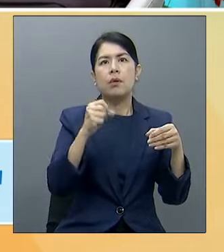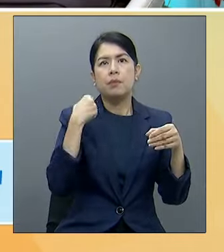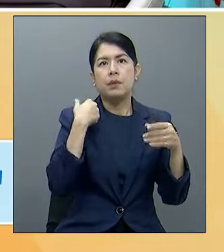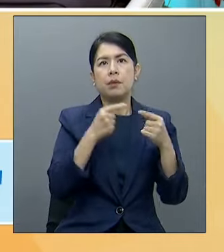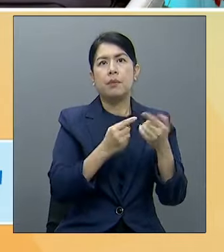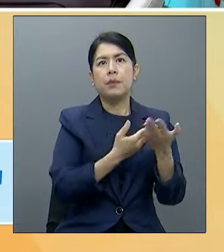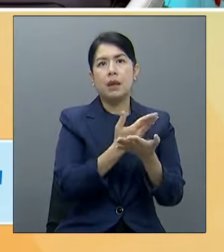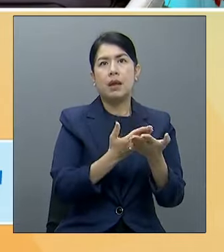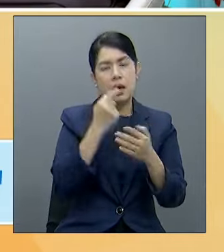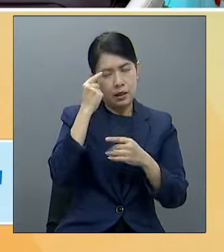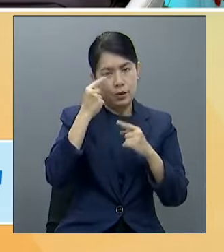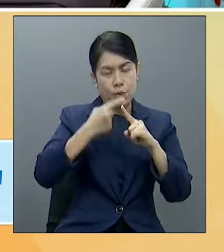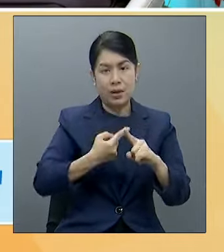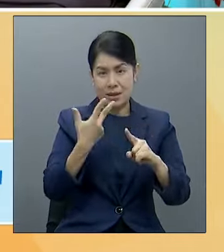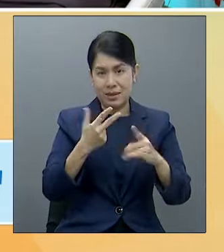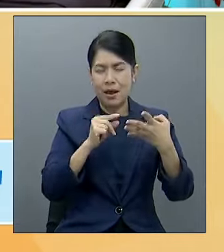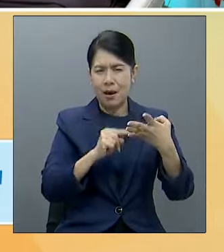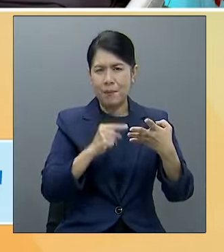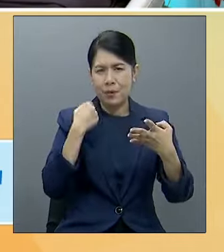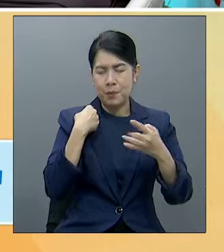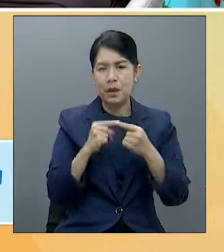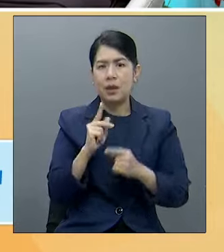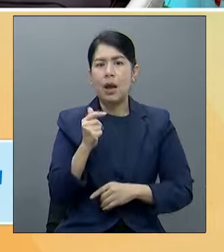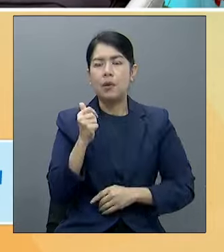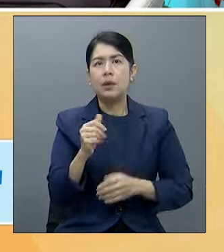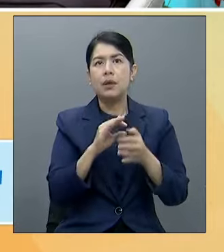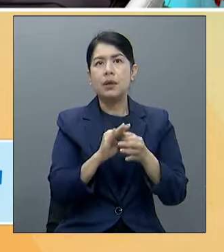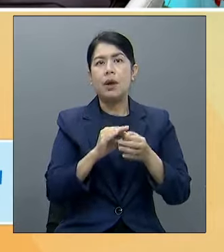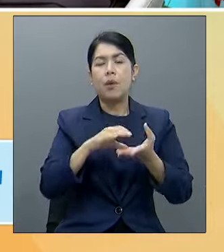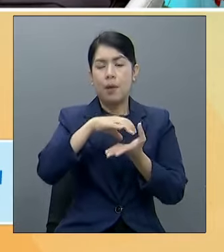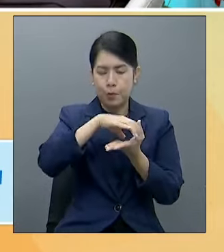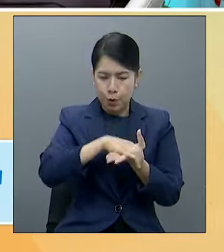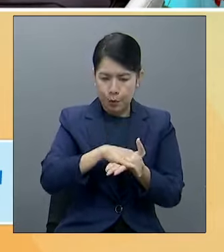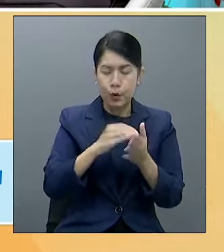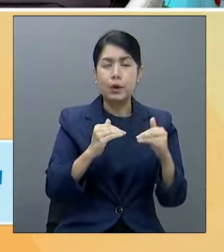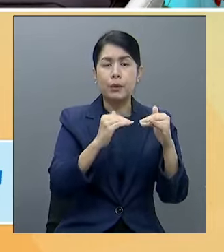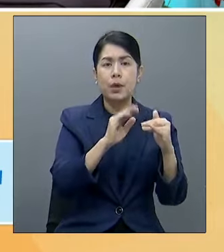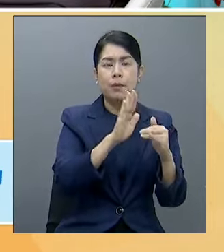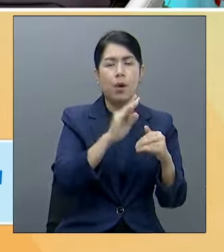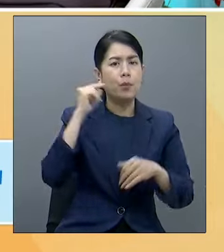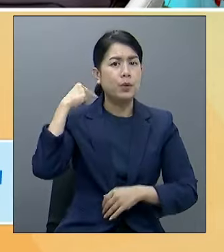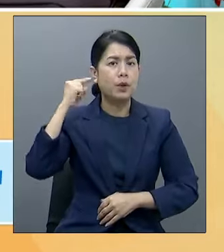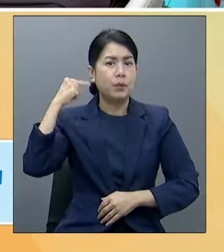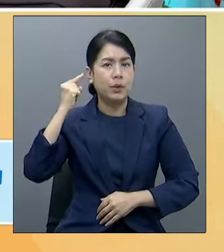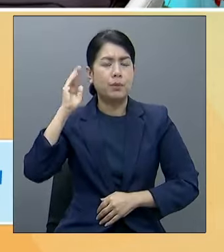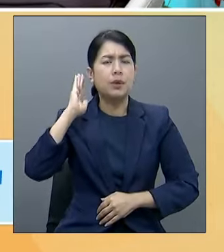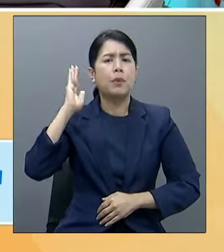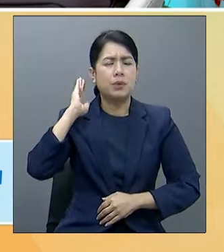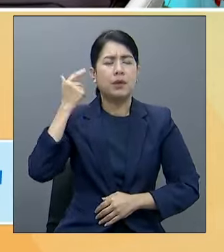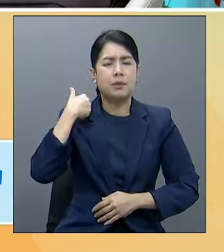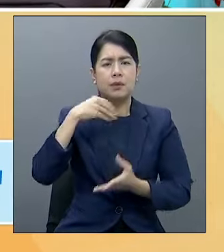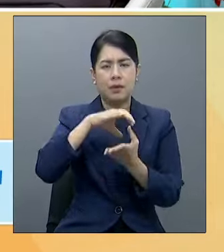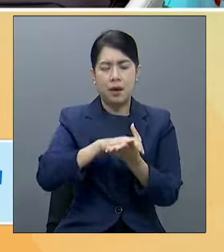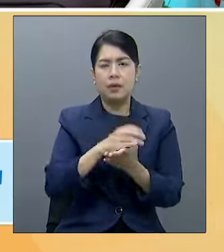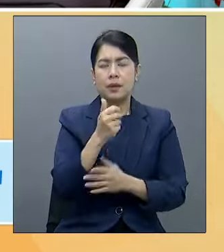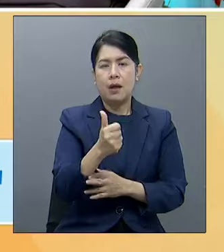สิ้นเดือนนี้จะมีข่าวดีสำหรับสมรสเท่าเทียมและแน่นอนว่าเราก็เลยล้อไปว่าหลังจากที่มีข่าวดีในช่ว